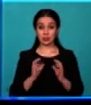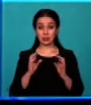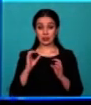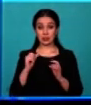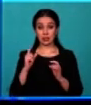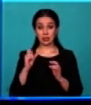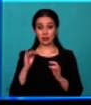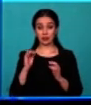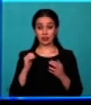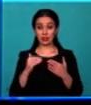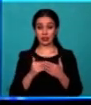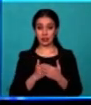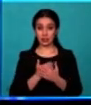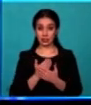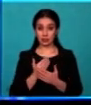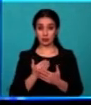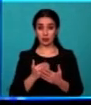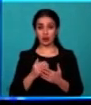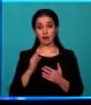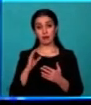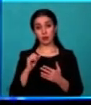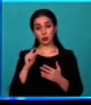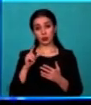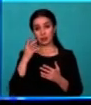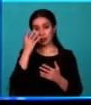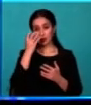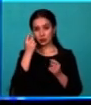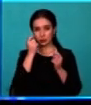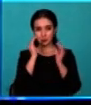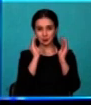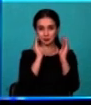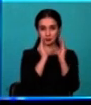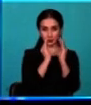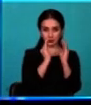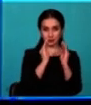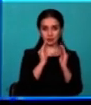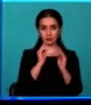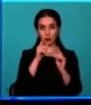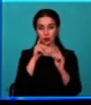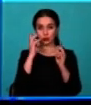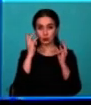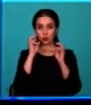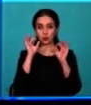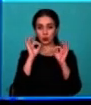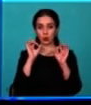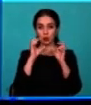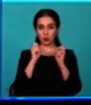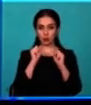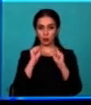Sahifani yangilaymiz. Mana rasmimiz biroz kichiklashdi. Uni to'g'rilab olsa bo'ladi.